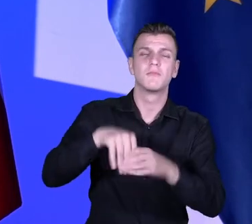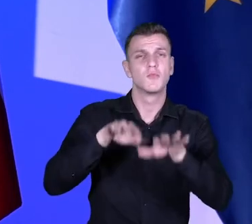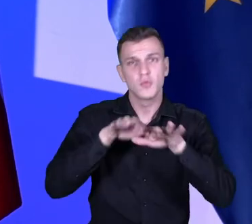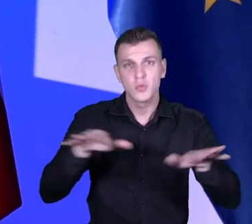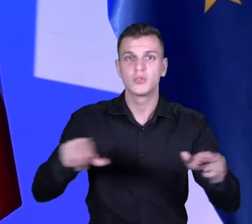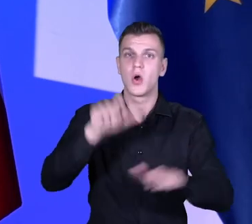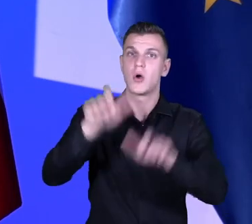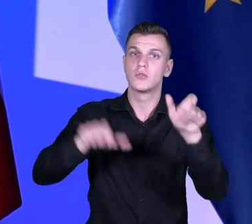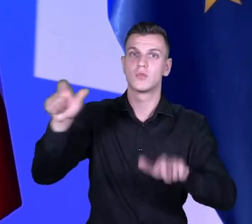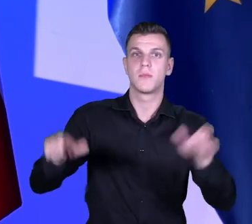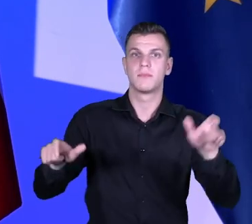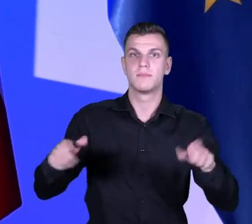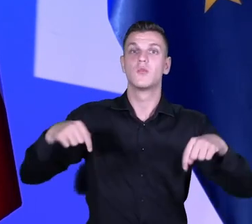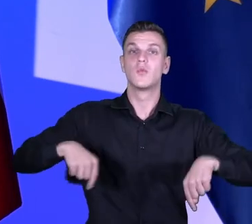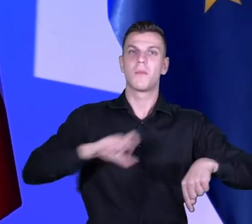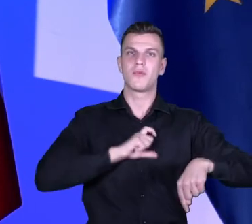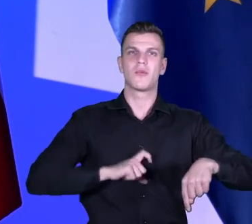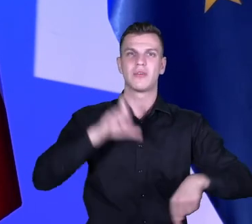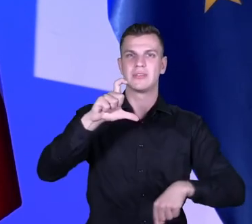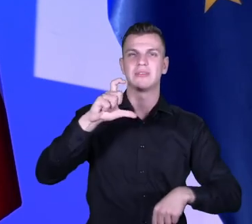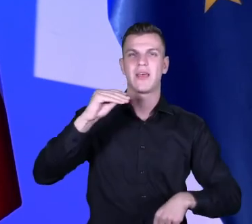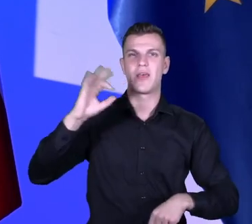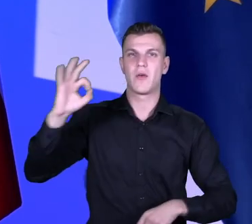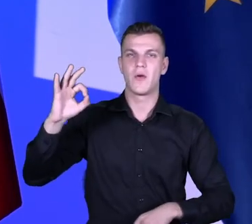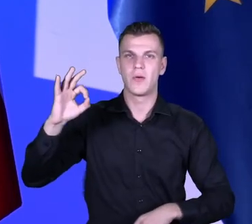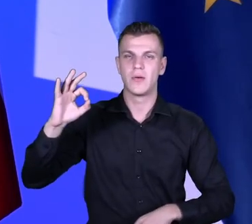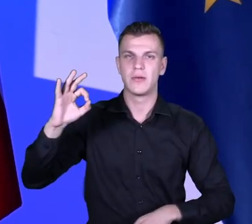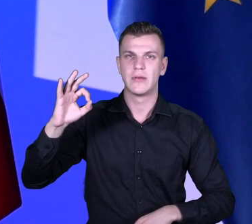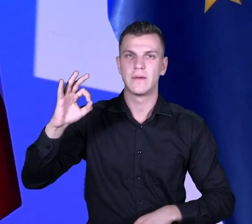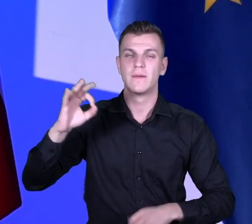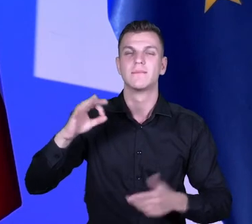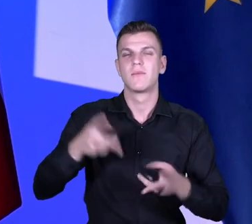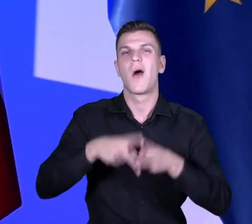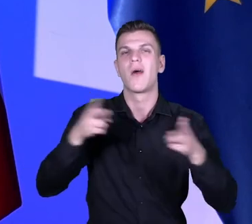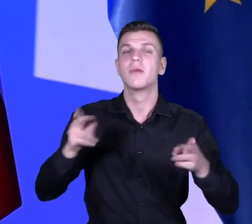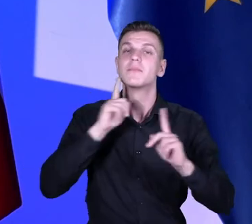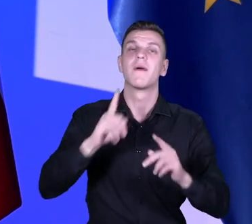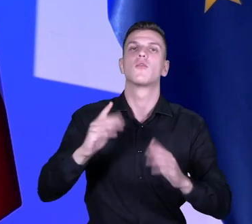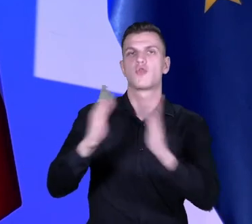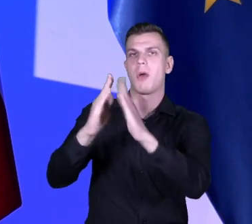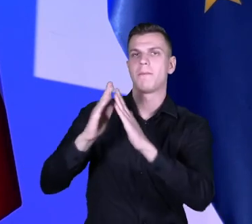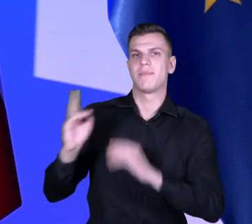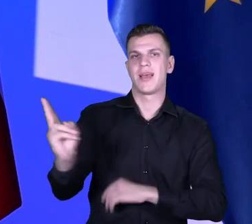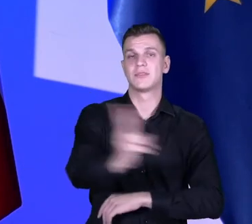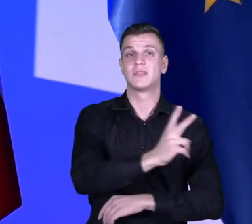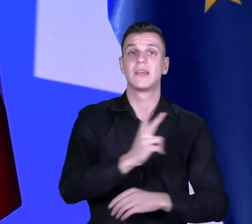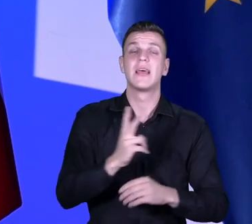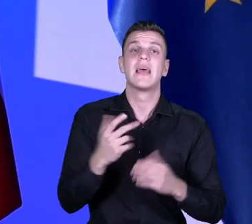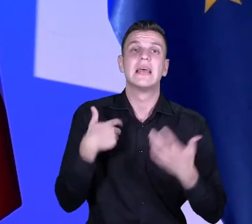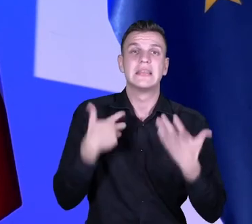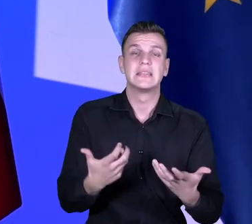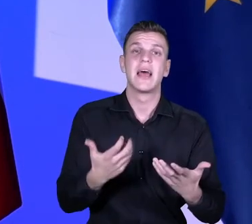osób tutaj w biurze CEO, a raczej w domach pracowników biura CEO, bo to była pandemia. I chciałbym te osoby wymienić. Mam nadzieję, że nagrodzimy